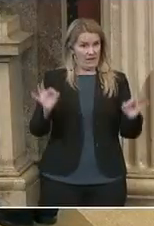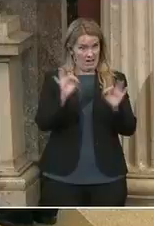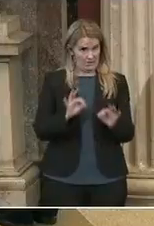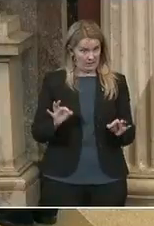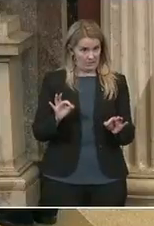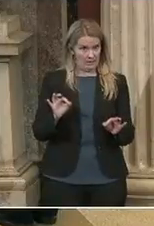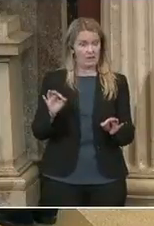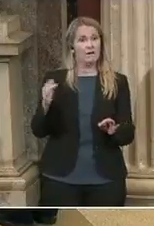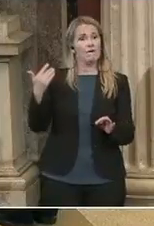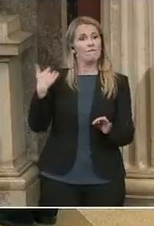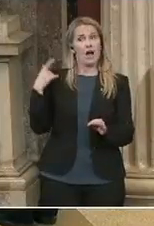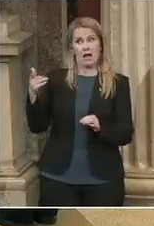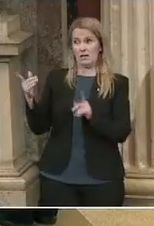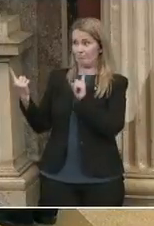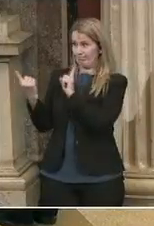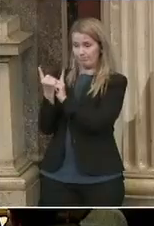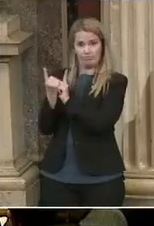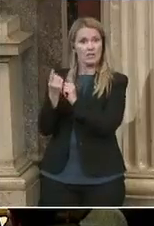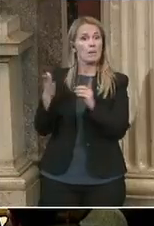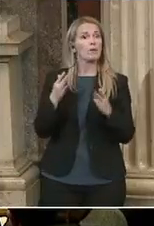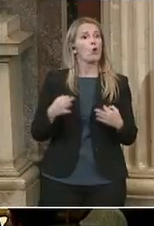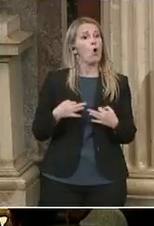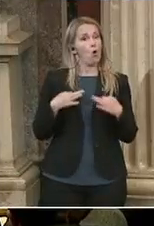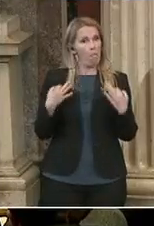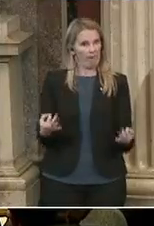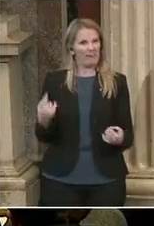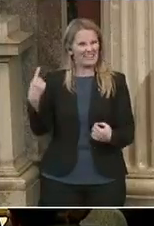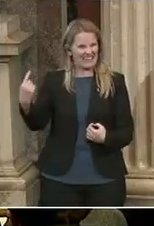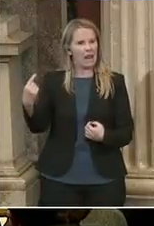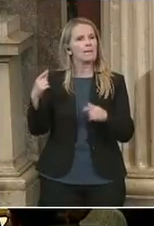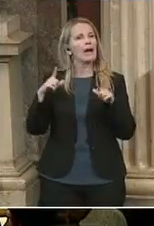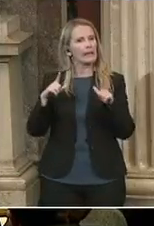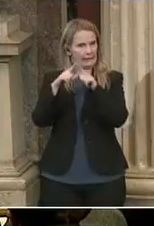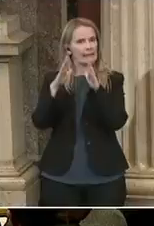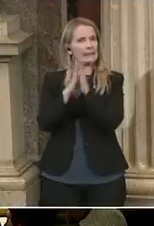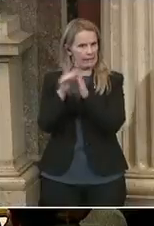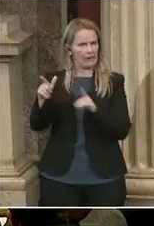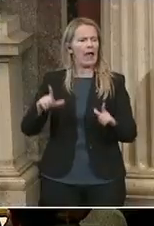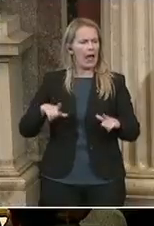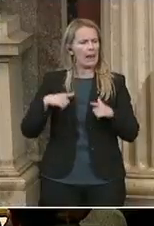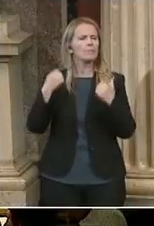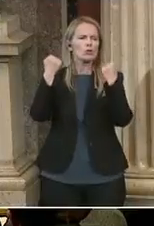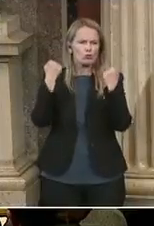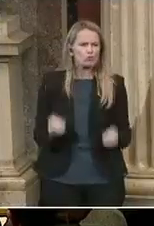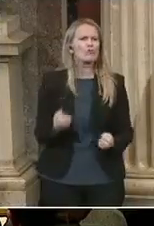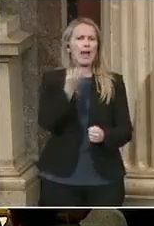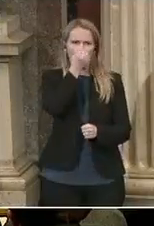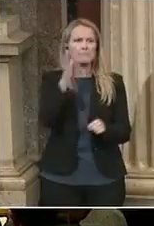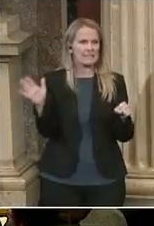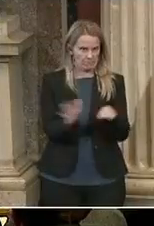einem Opfer kirchlichen Missbrauches schweren kirchlichen Missbrauches